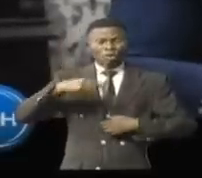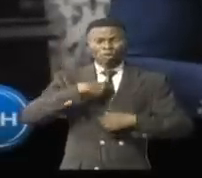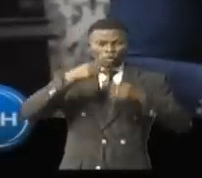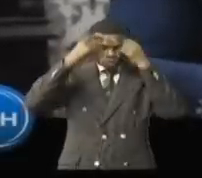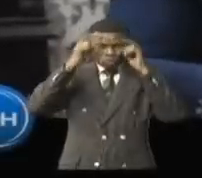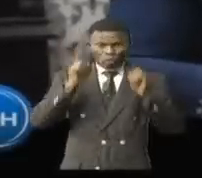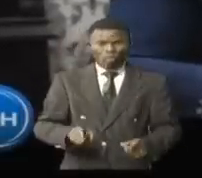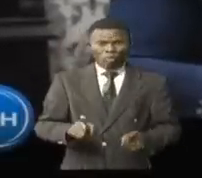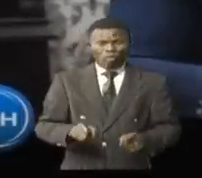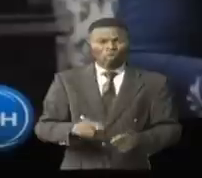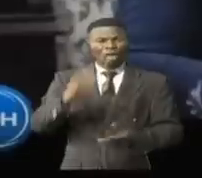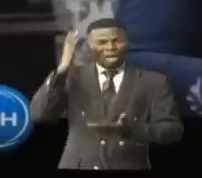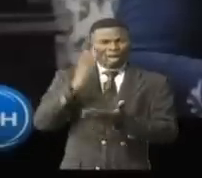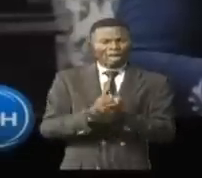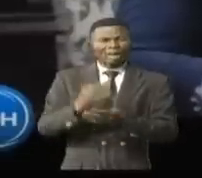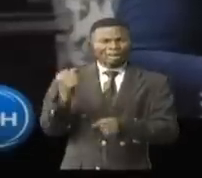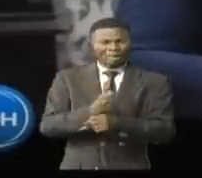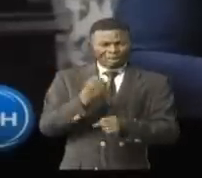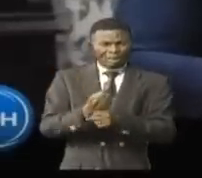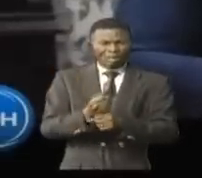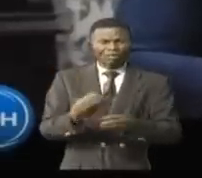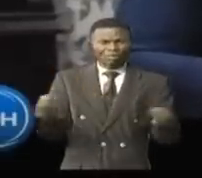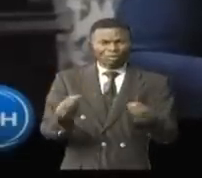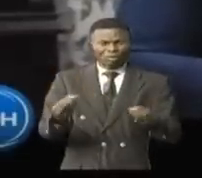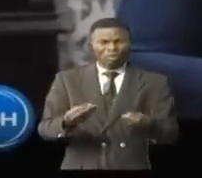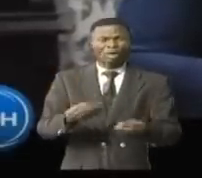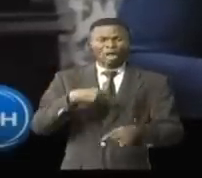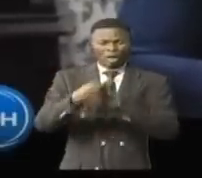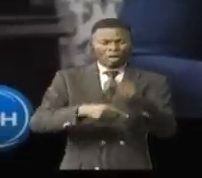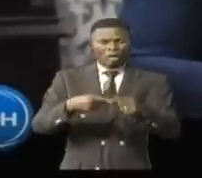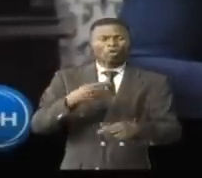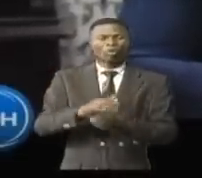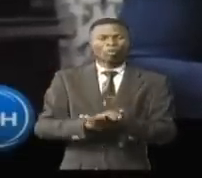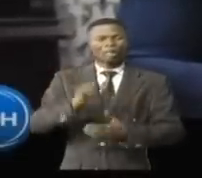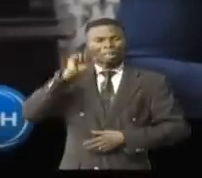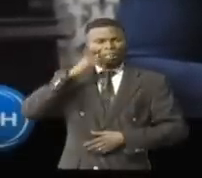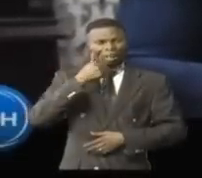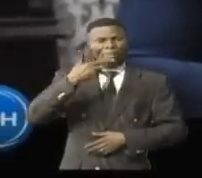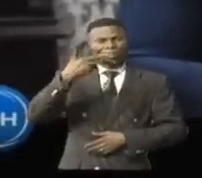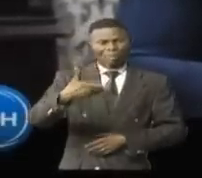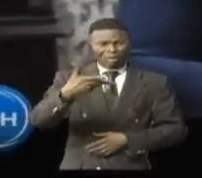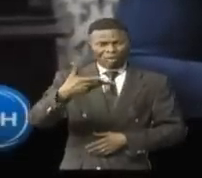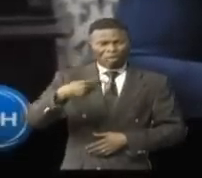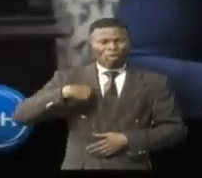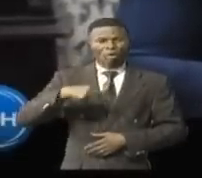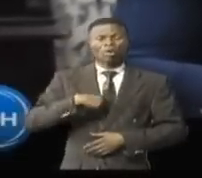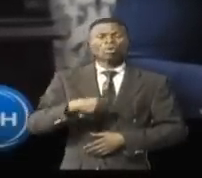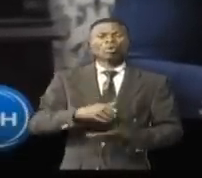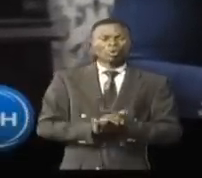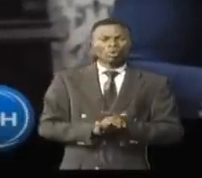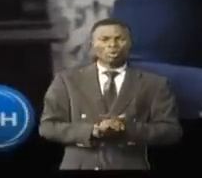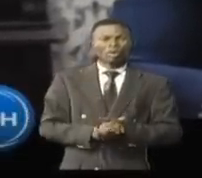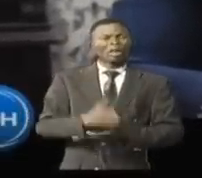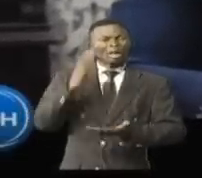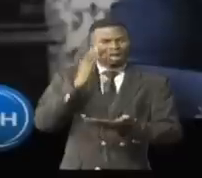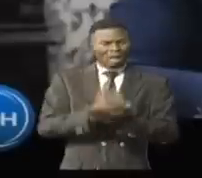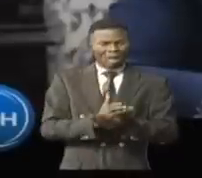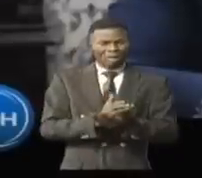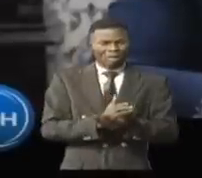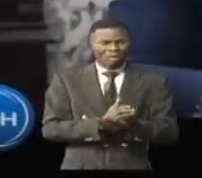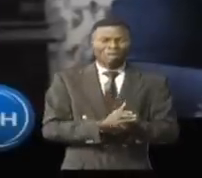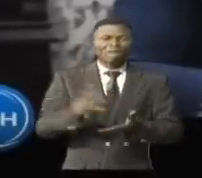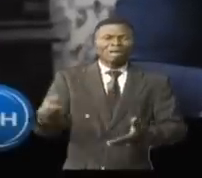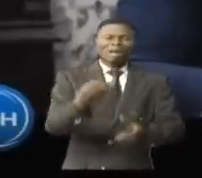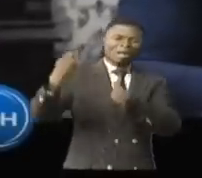du service minimum. Service minimum qui commence le demain, nous allons nous limiter juste à la prise